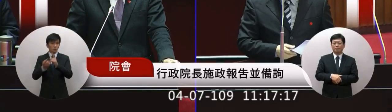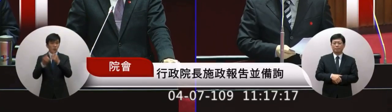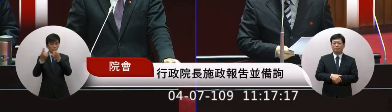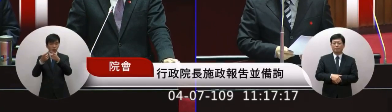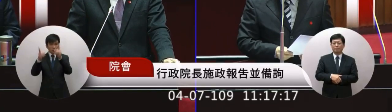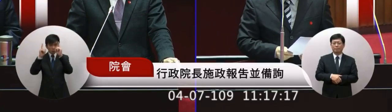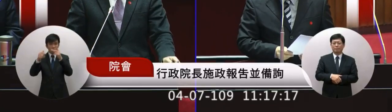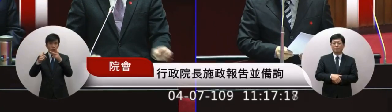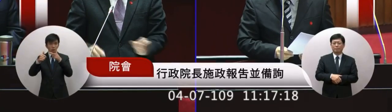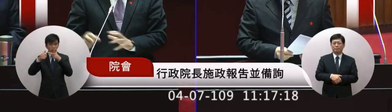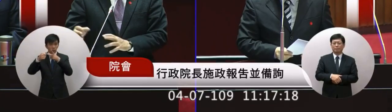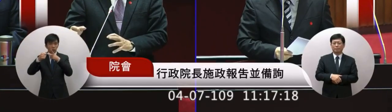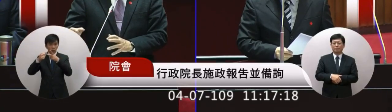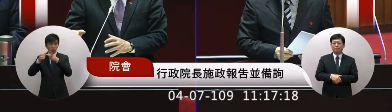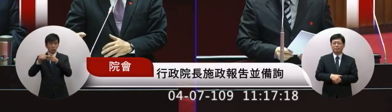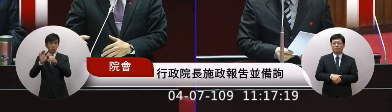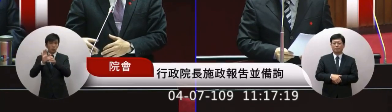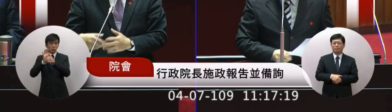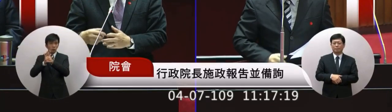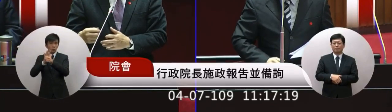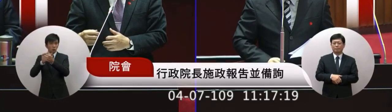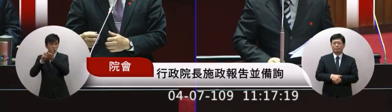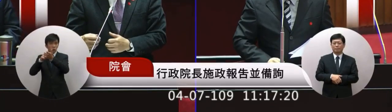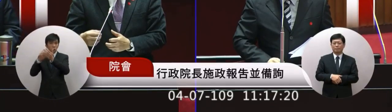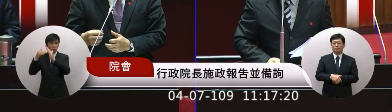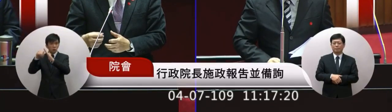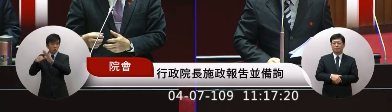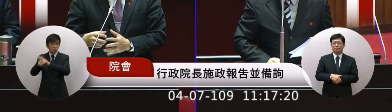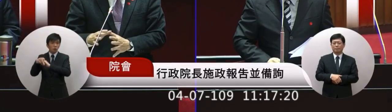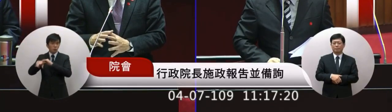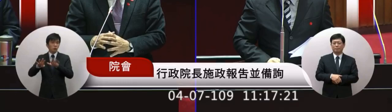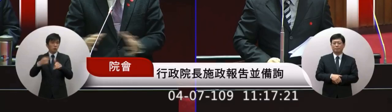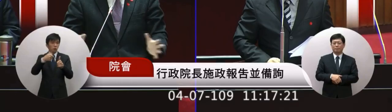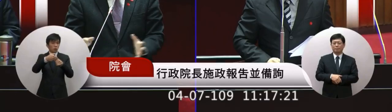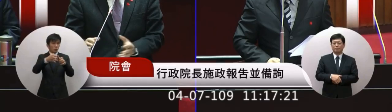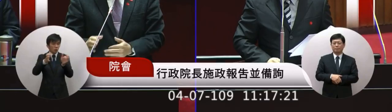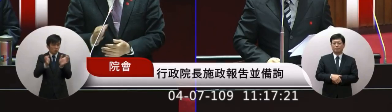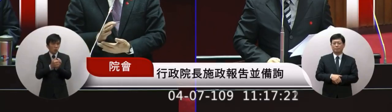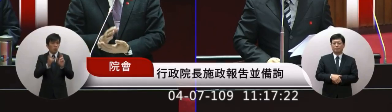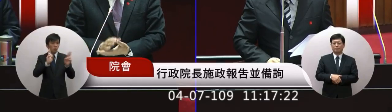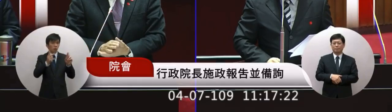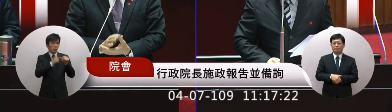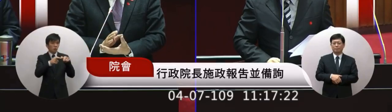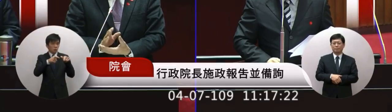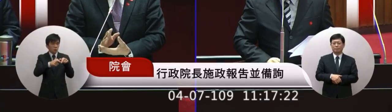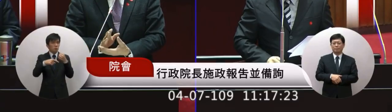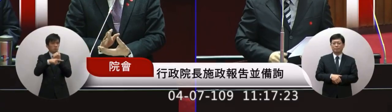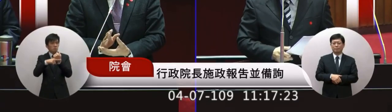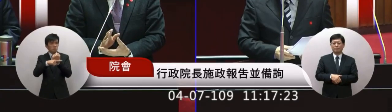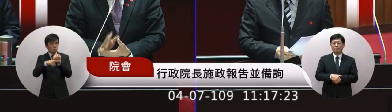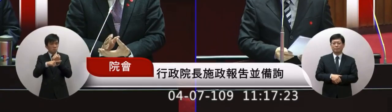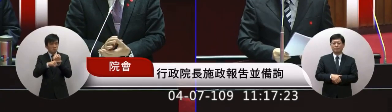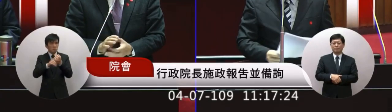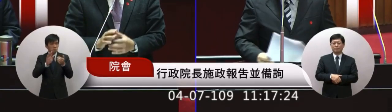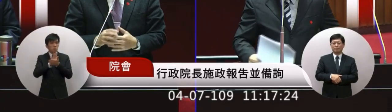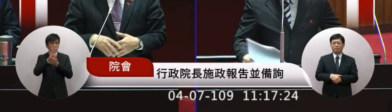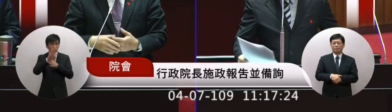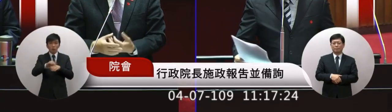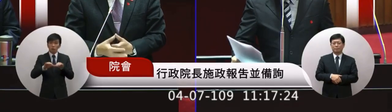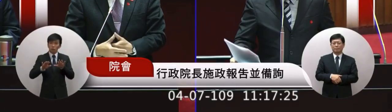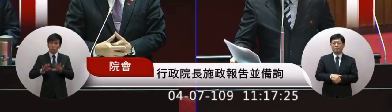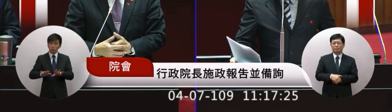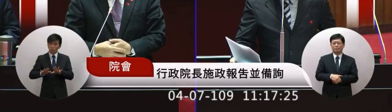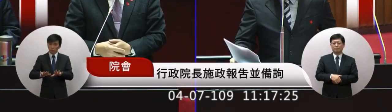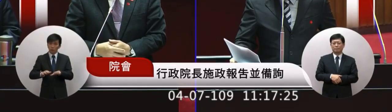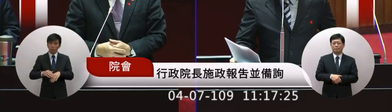阶段的推甄哦，那因为教育部跟指挥中心专家会做研商了之后啊，那在今天就